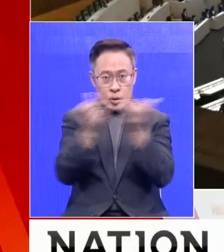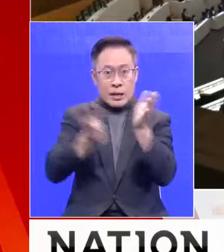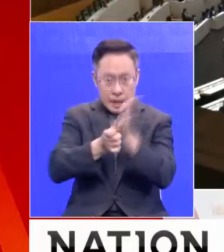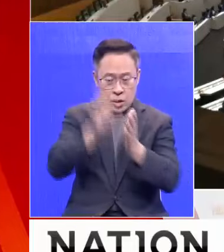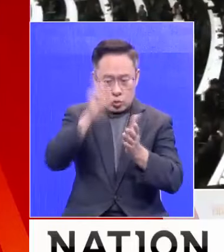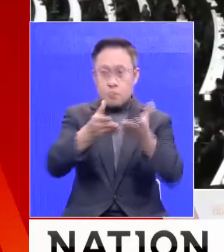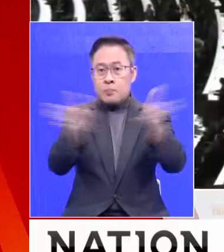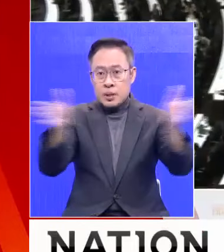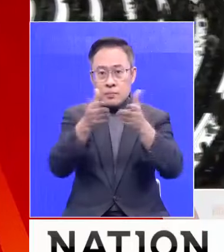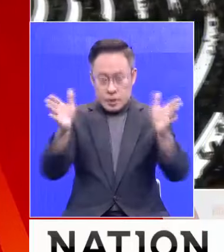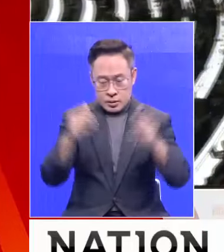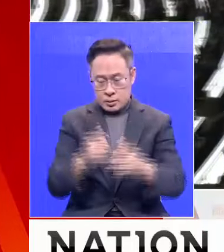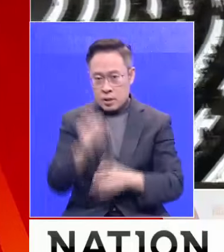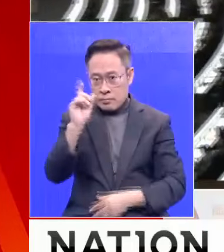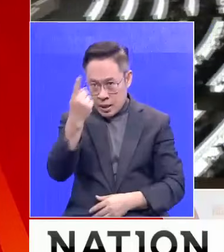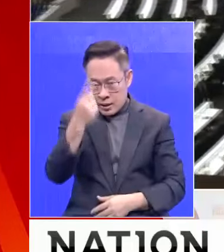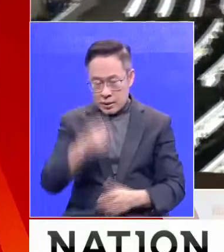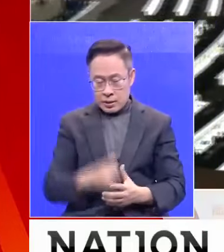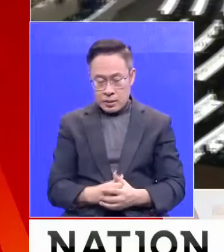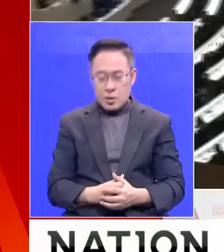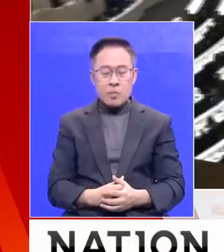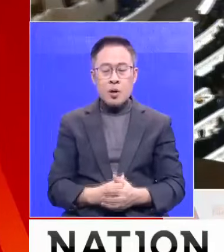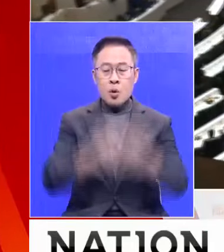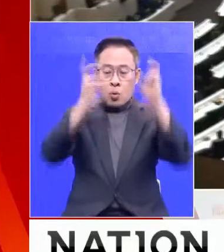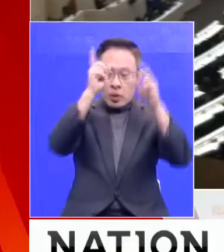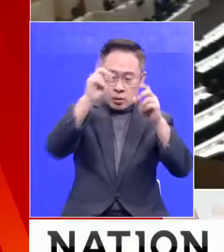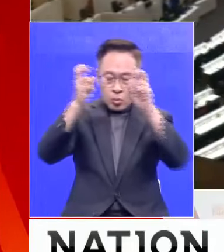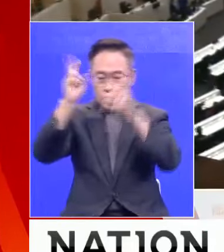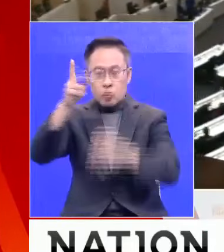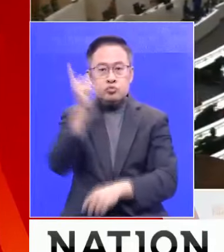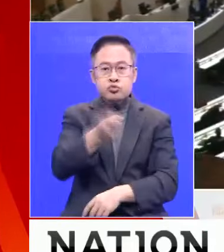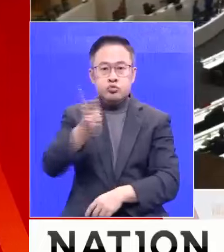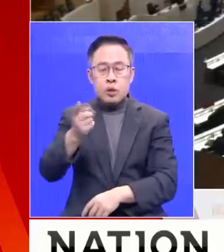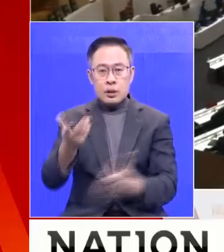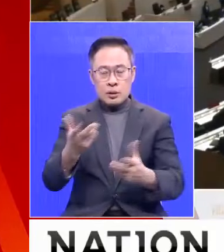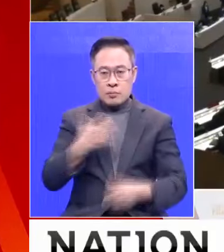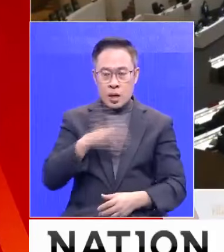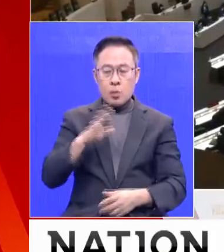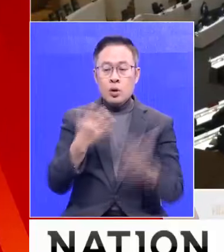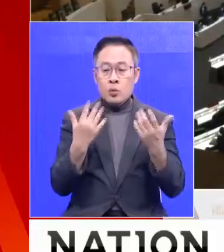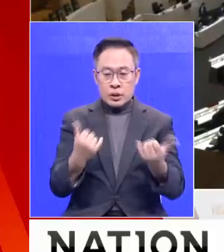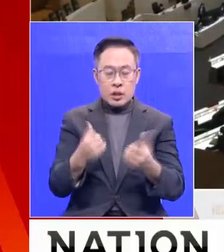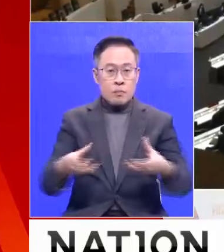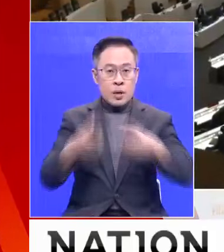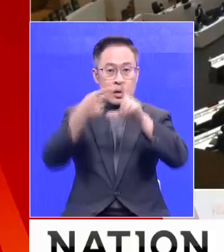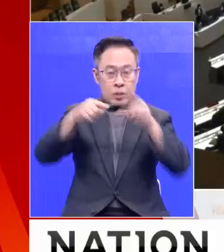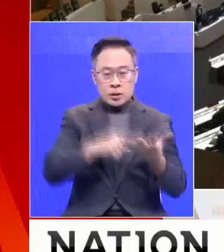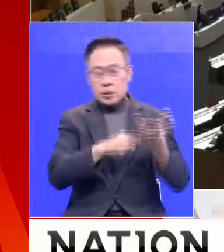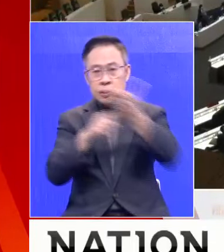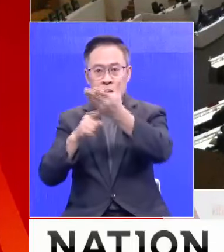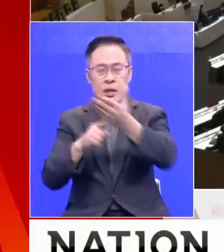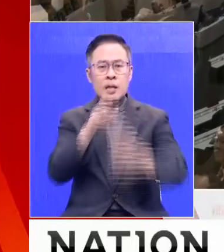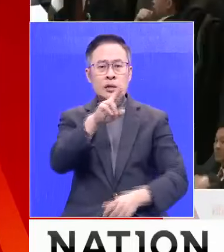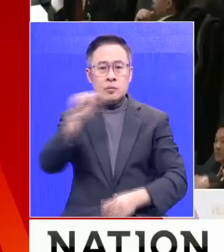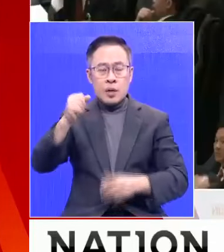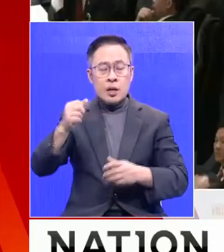อคำถามประชามติในการแก้ไขปัญหานี้ก้าวไกลครับก็เลยเสนอญัตติด่วนให้สภาผู้แทนราษฎรพิจารณาเห็นชอบ